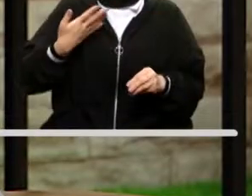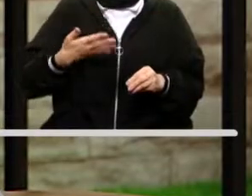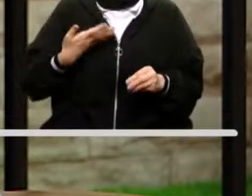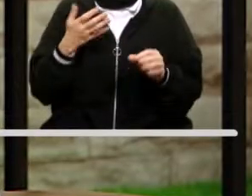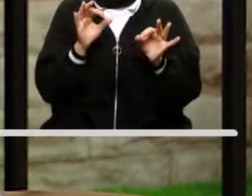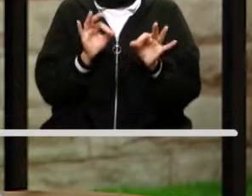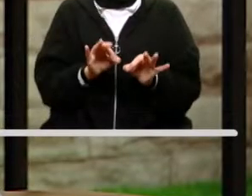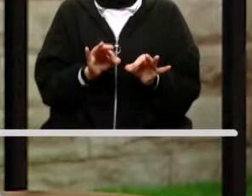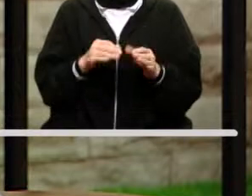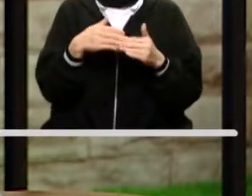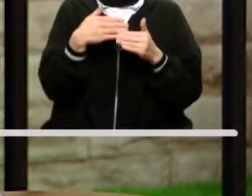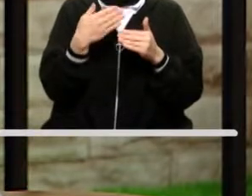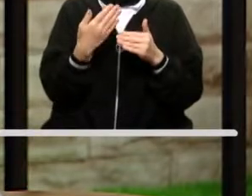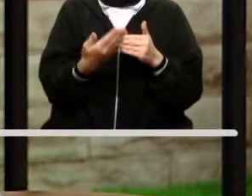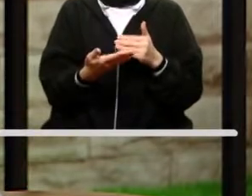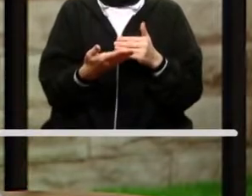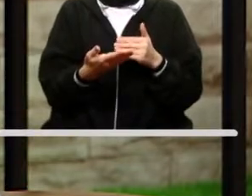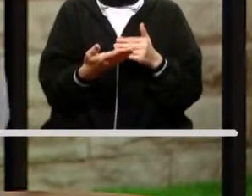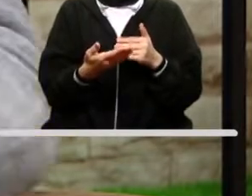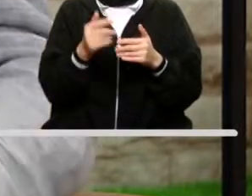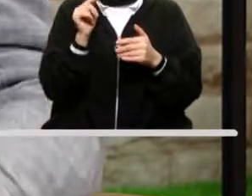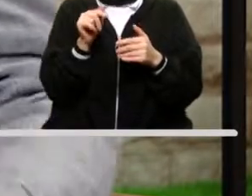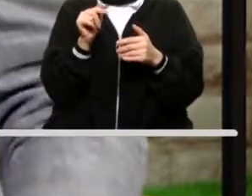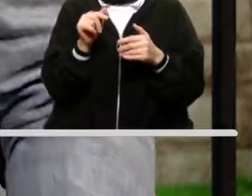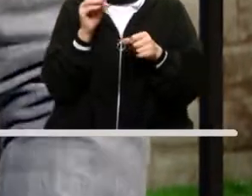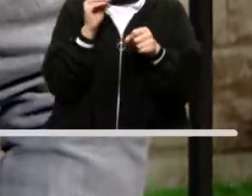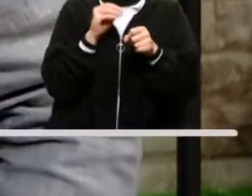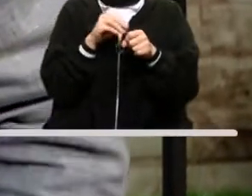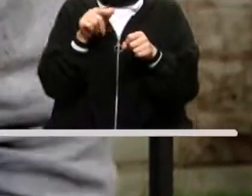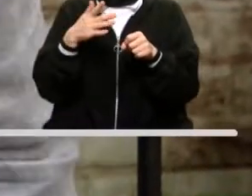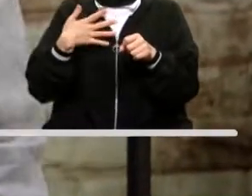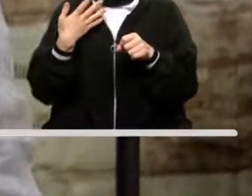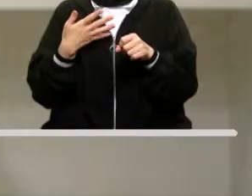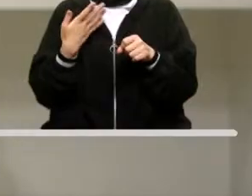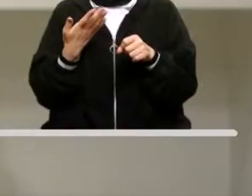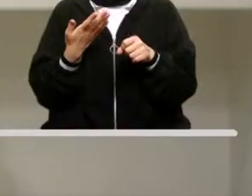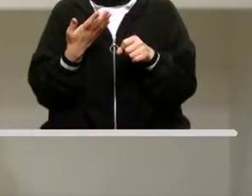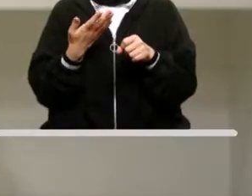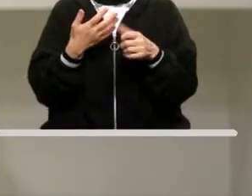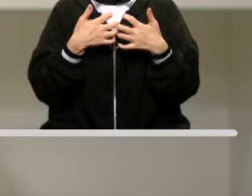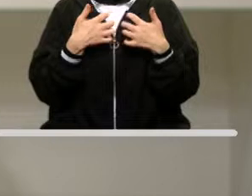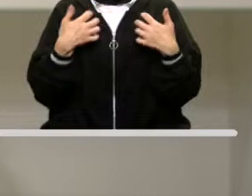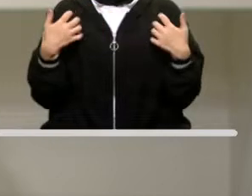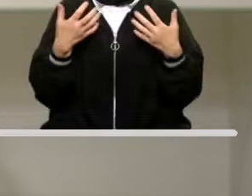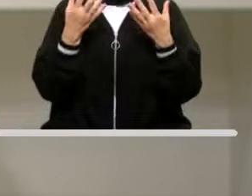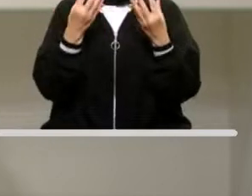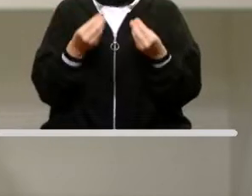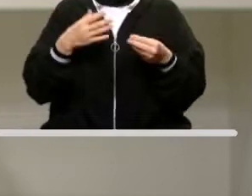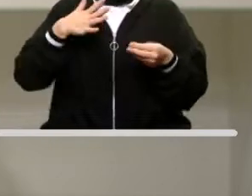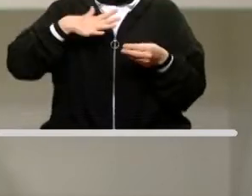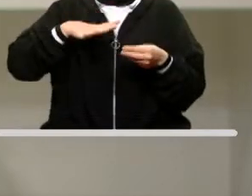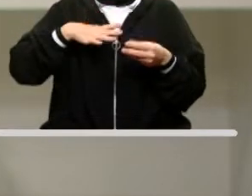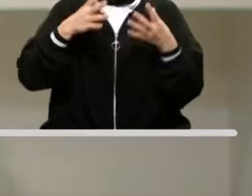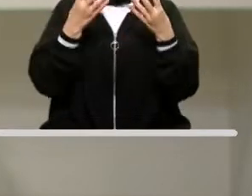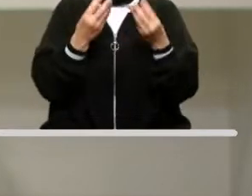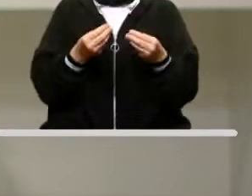hevesle. Sonra bunun sonunda da o hevesiniz eğer güvene dönüşürse, isteğe dönüşürse tam bir